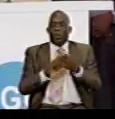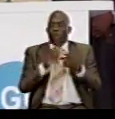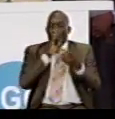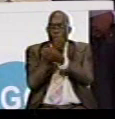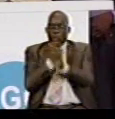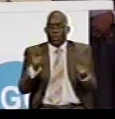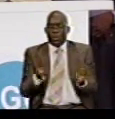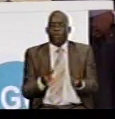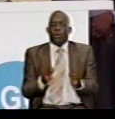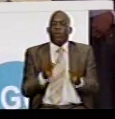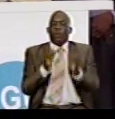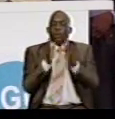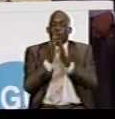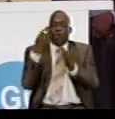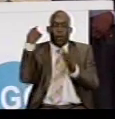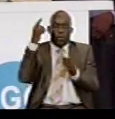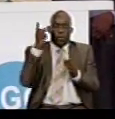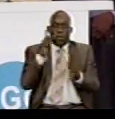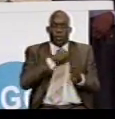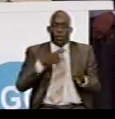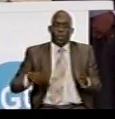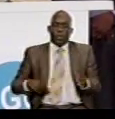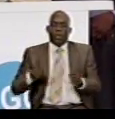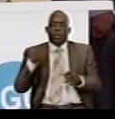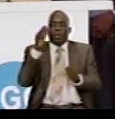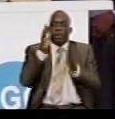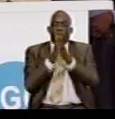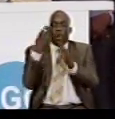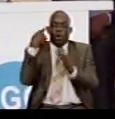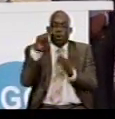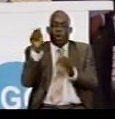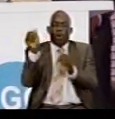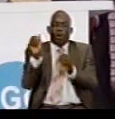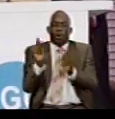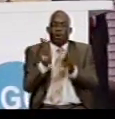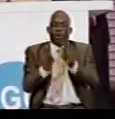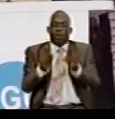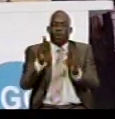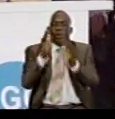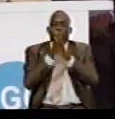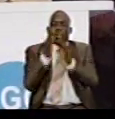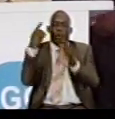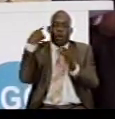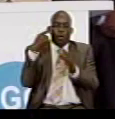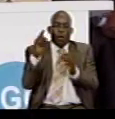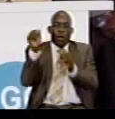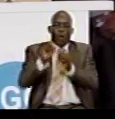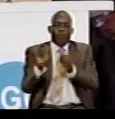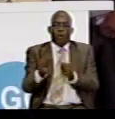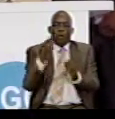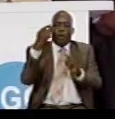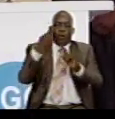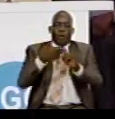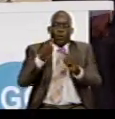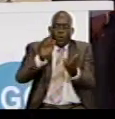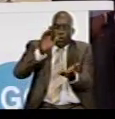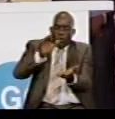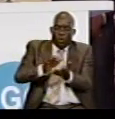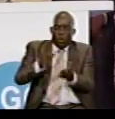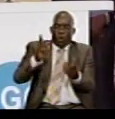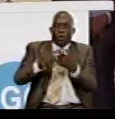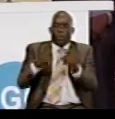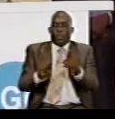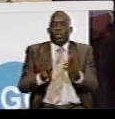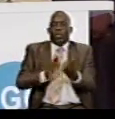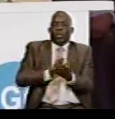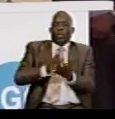pray les rois. Pray for the people. Prions pour les pray gens. Pray for everyone. Prions pour tout le monde. From the least to the greatest. Du plus petit au plus grand. Everyone